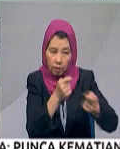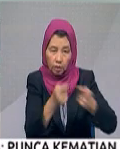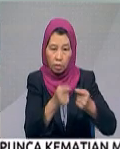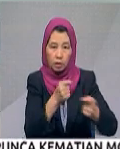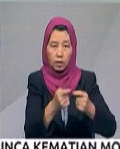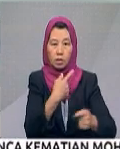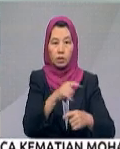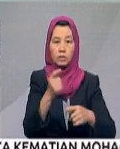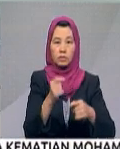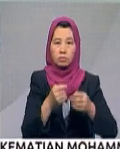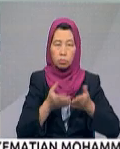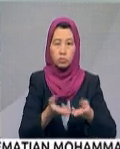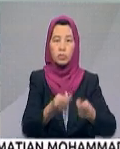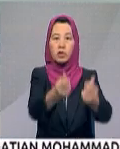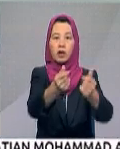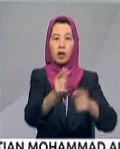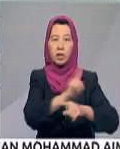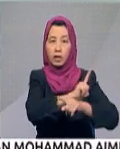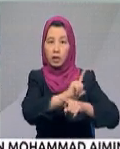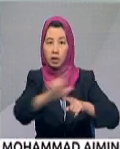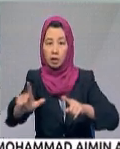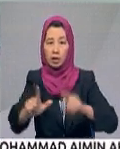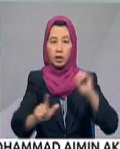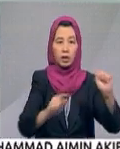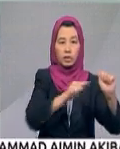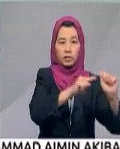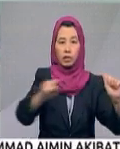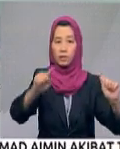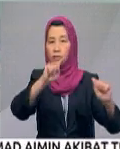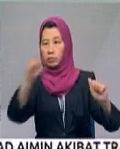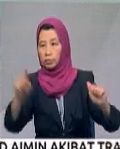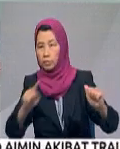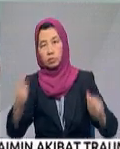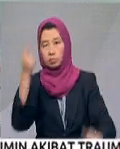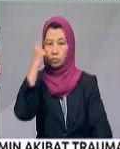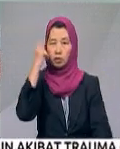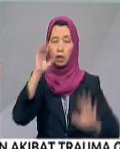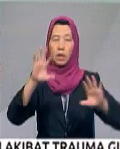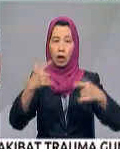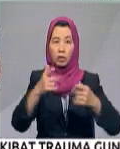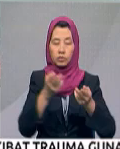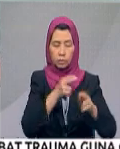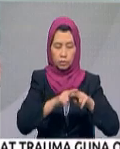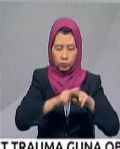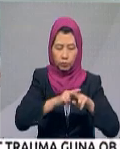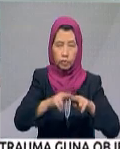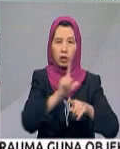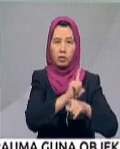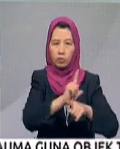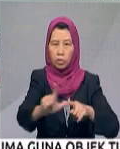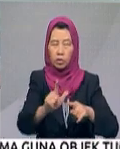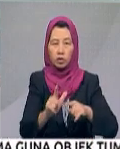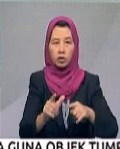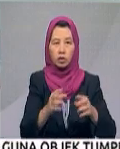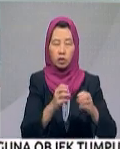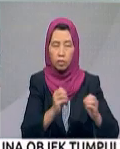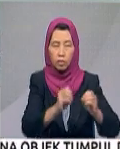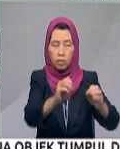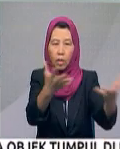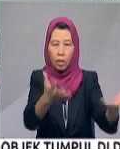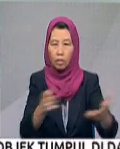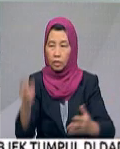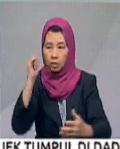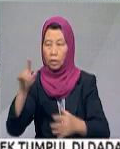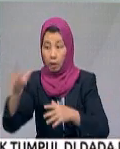perjalanan train tersebut. Kita boleh tahu daripada A sampai ke Z, kita tahu macam mana train itu beroperasi. Dan kita akan bawa juga tempat apa ni,